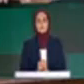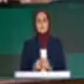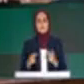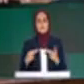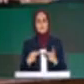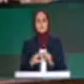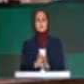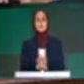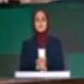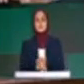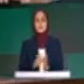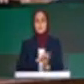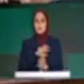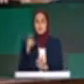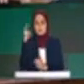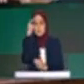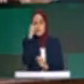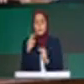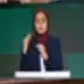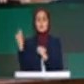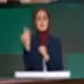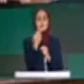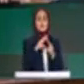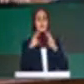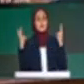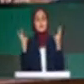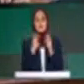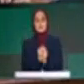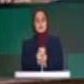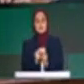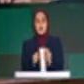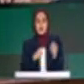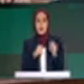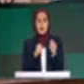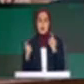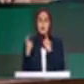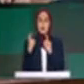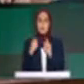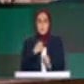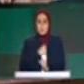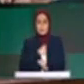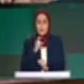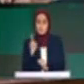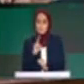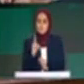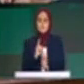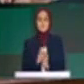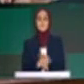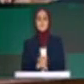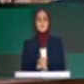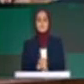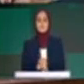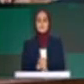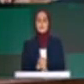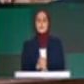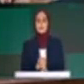التجاره والصناعه اللي وفروا لنا هذه السلع. ولكن السلع دي للمواطن وليست للاتجار. زي ايه السلع؟ عملناه ان السلع كلها